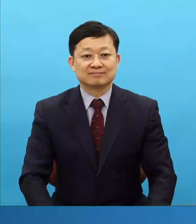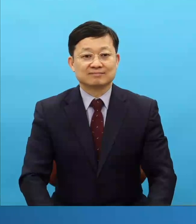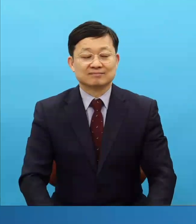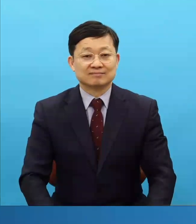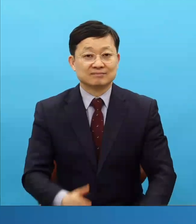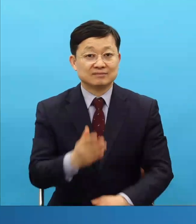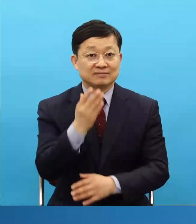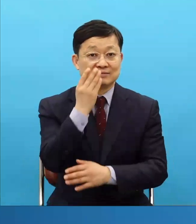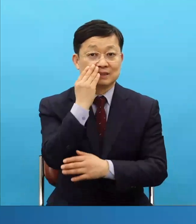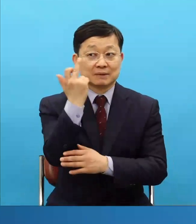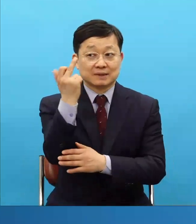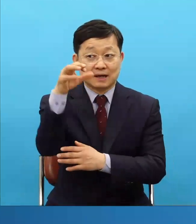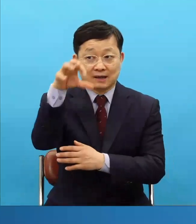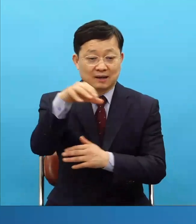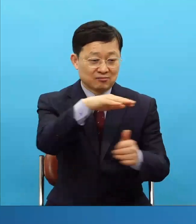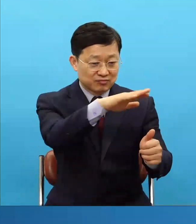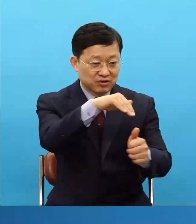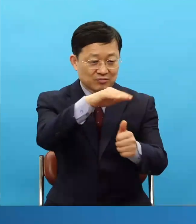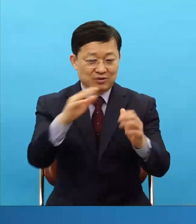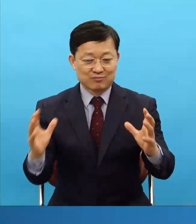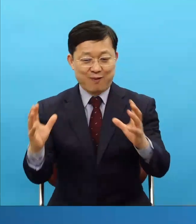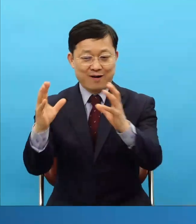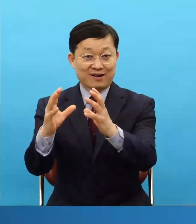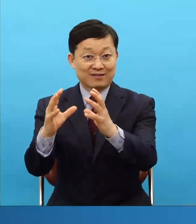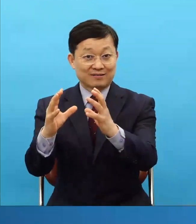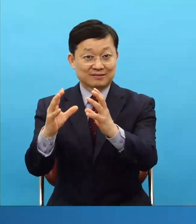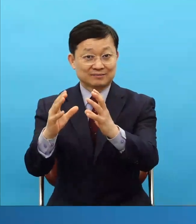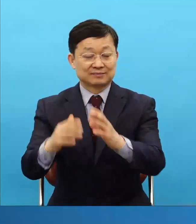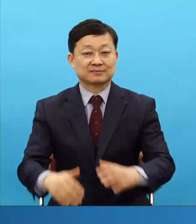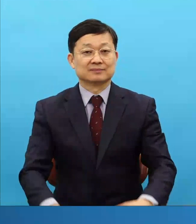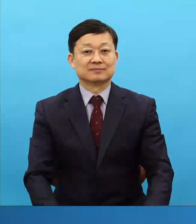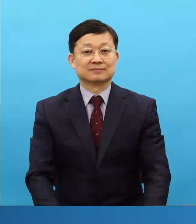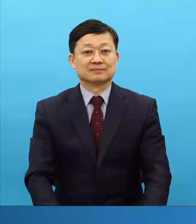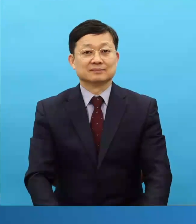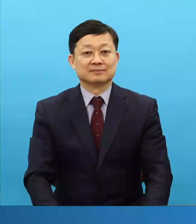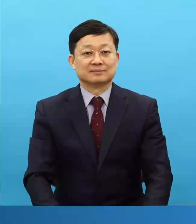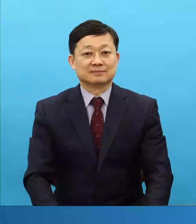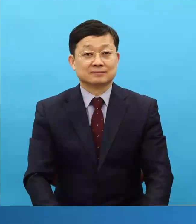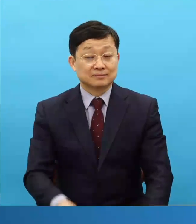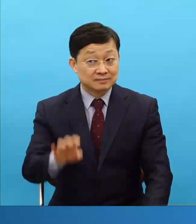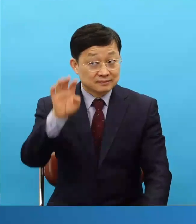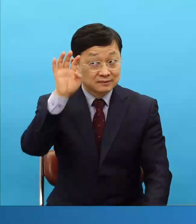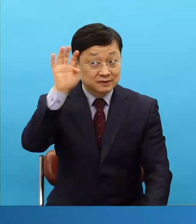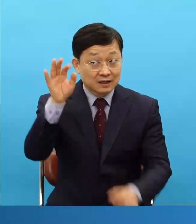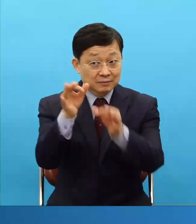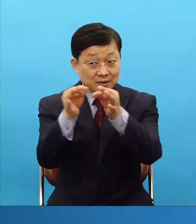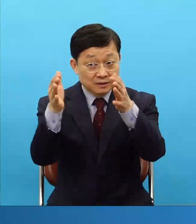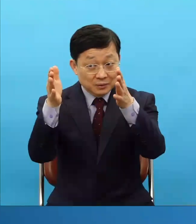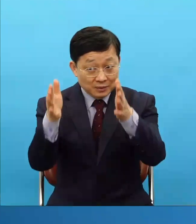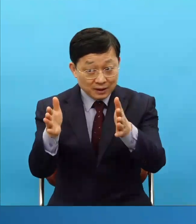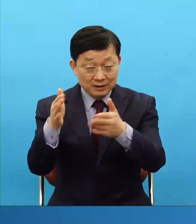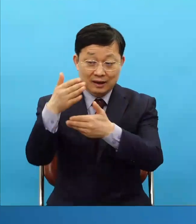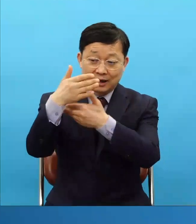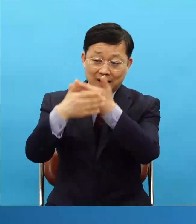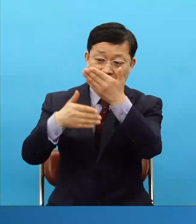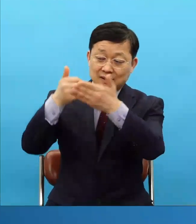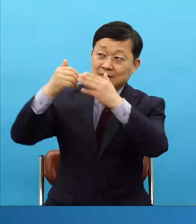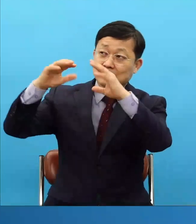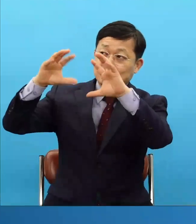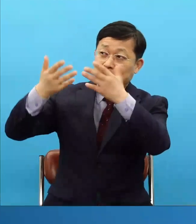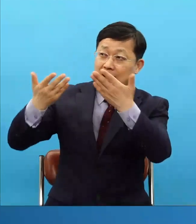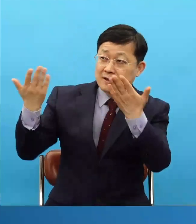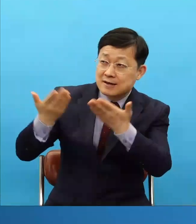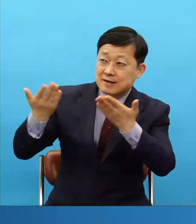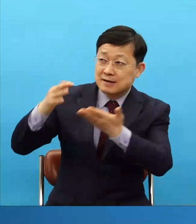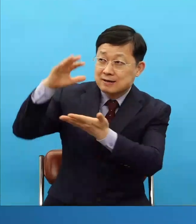감람산으로 부르셨잖아요. He called them to the Mount of Olives, Acts 1:3. 자, 40일 동안 하나님 나라의 일을 설명했어요. And for 40